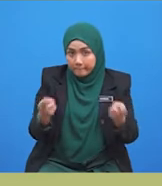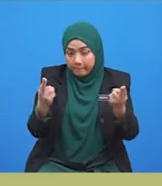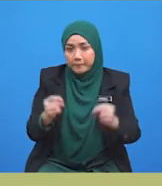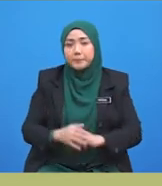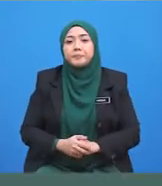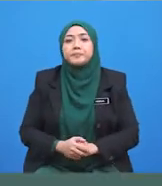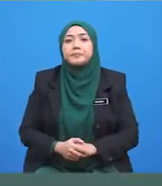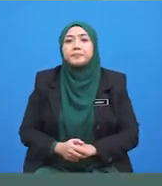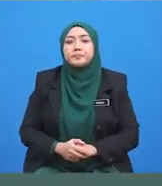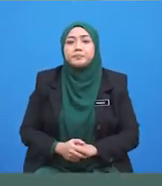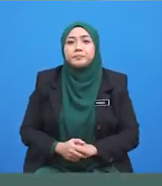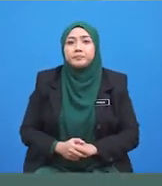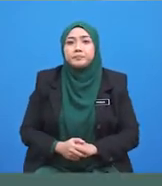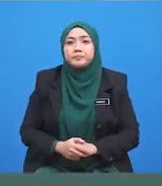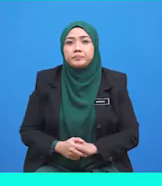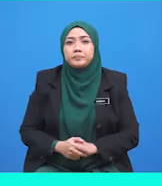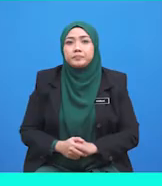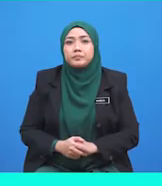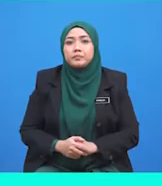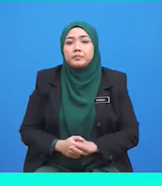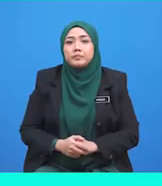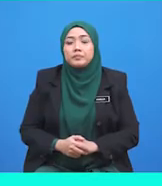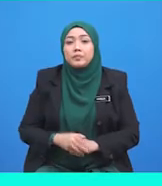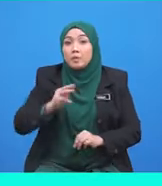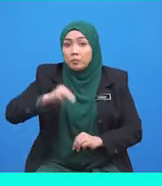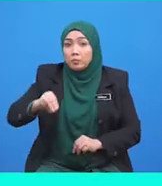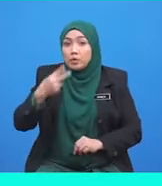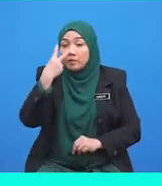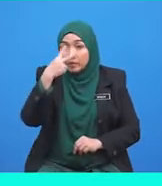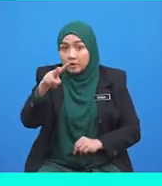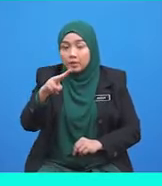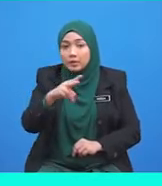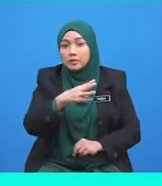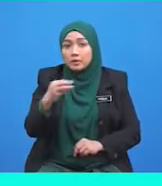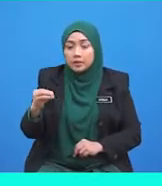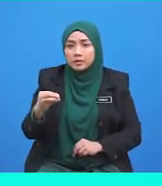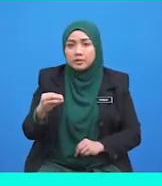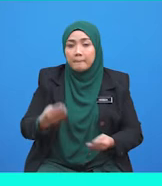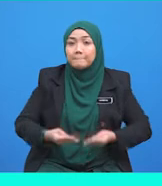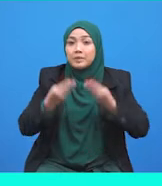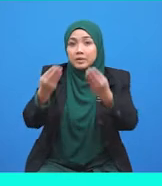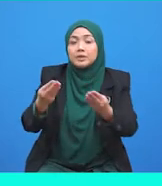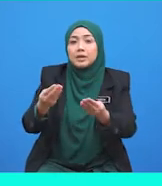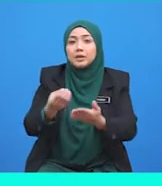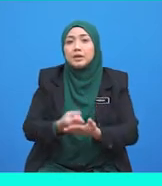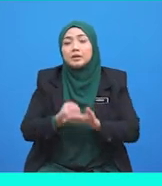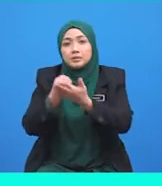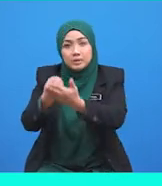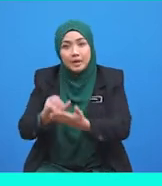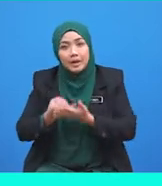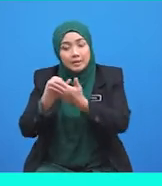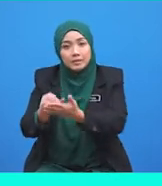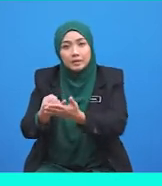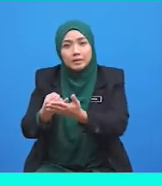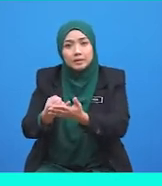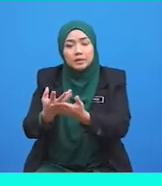bersedia? Baiklah, boleh murid-murid berikan cadangan bagaimana cara untuk memastikan